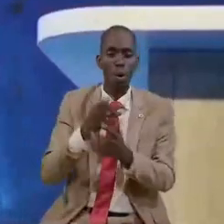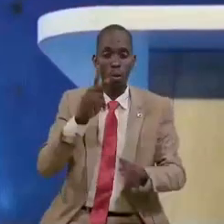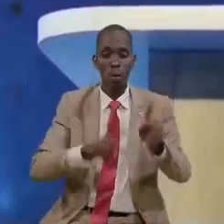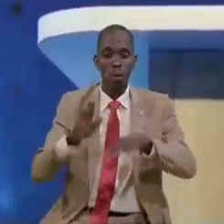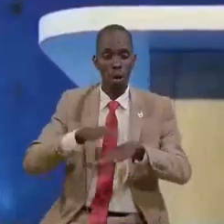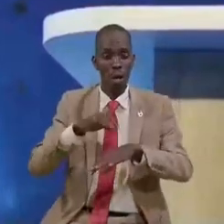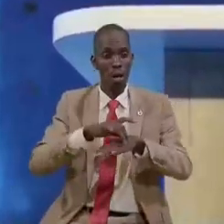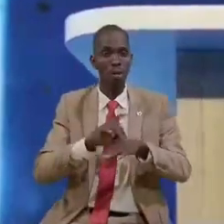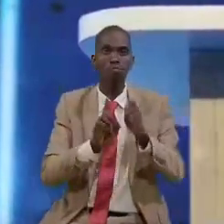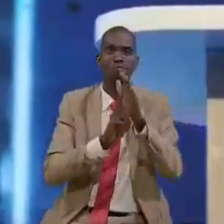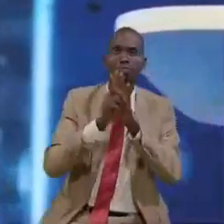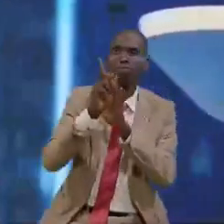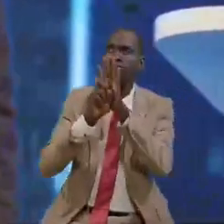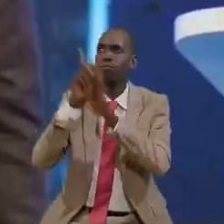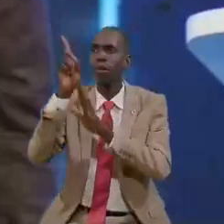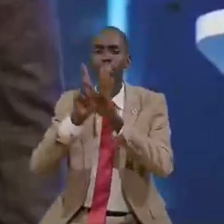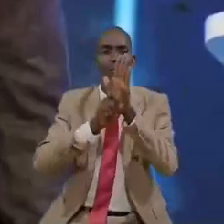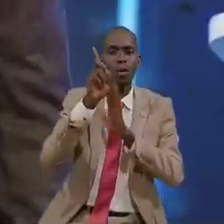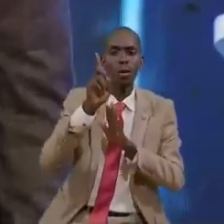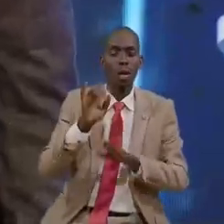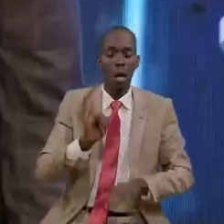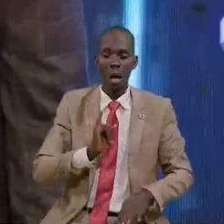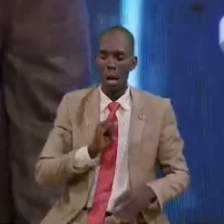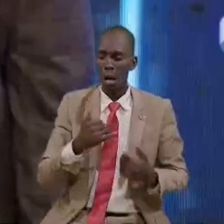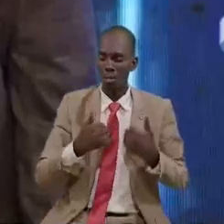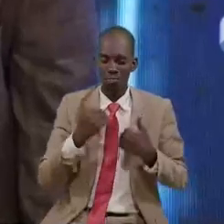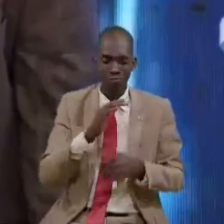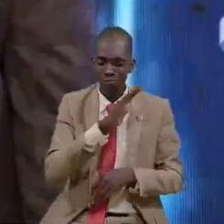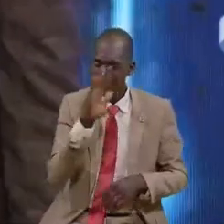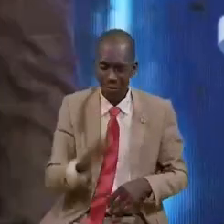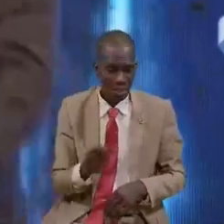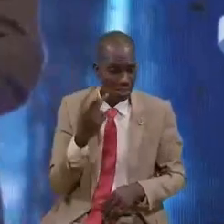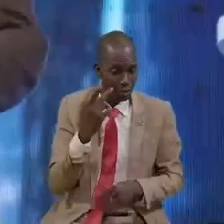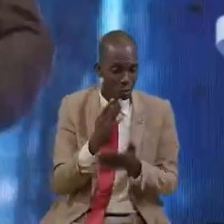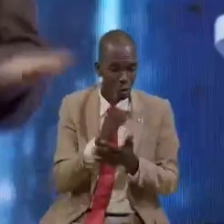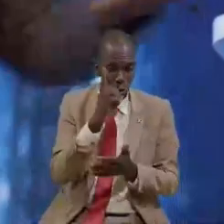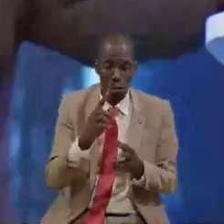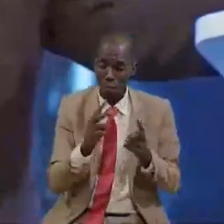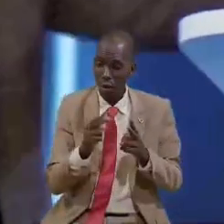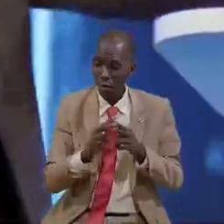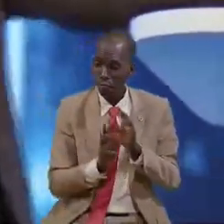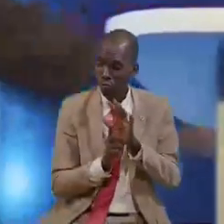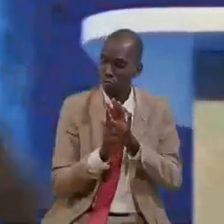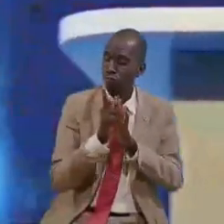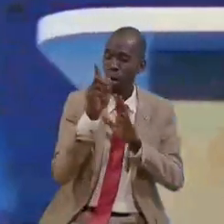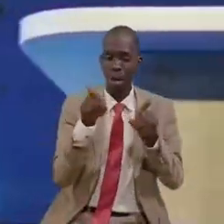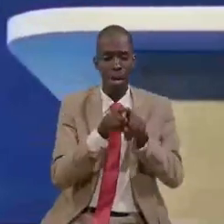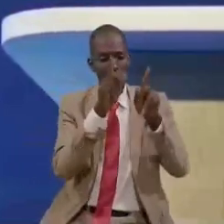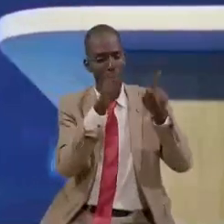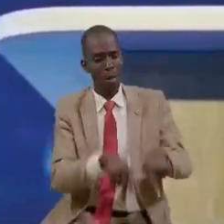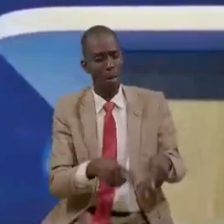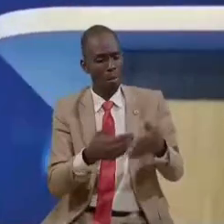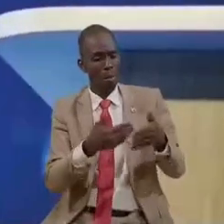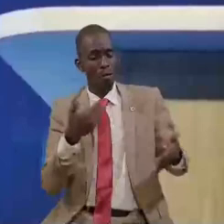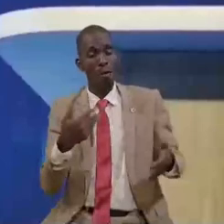les gens de la terre élancés, je n'ai jamais vu une personne aussi élancée